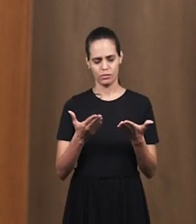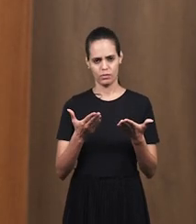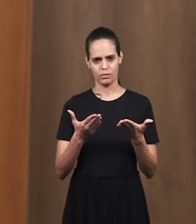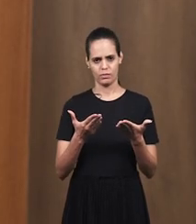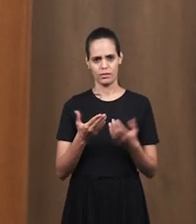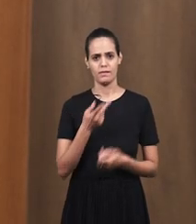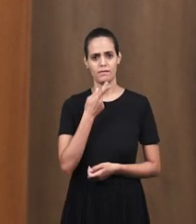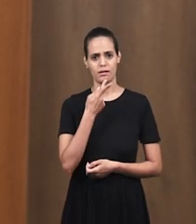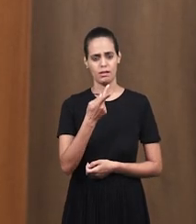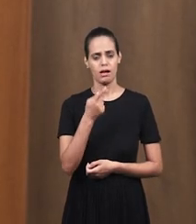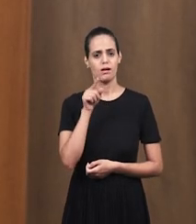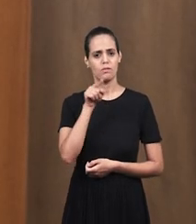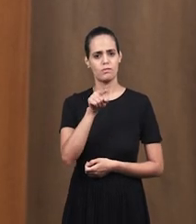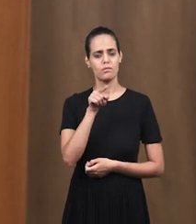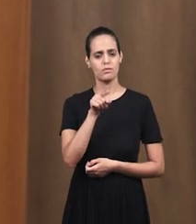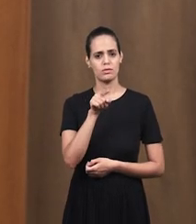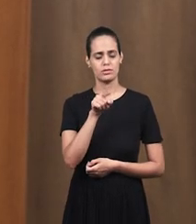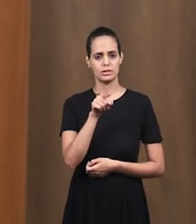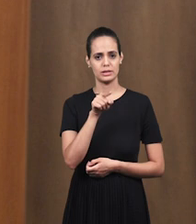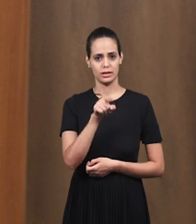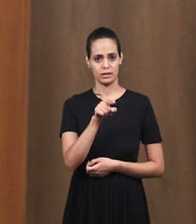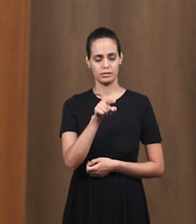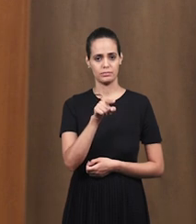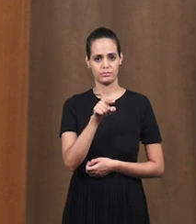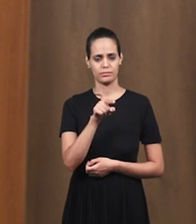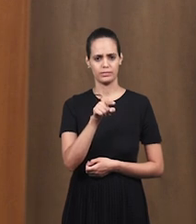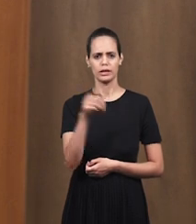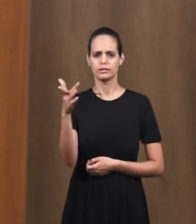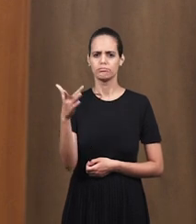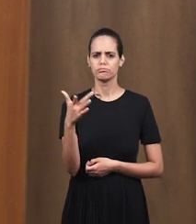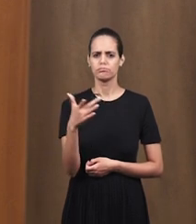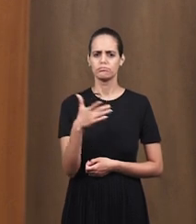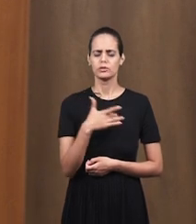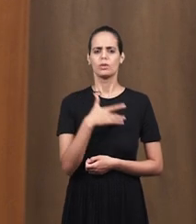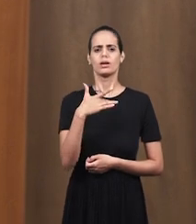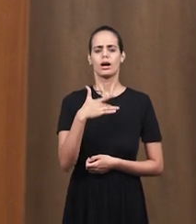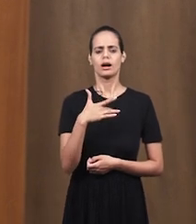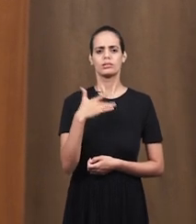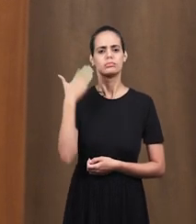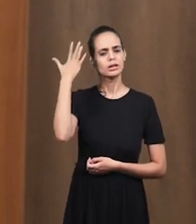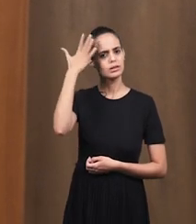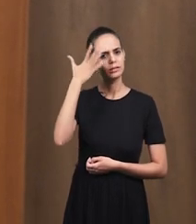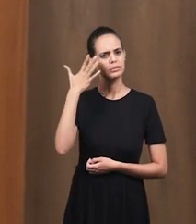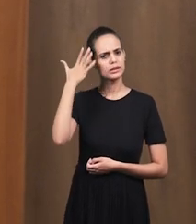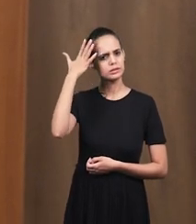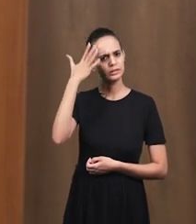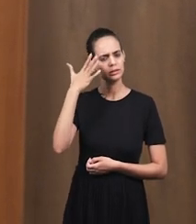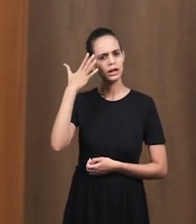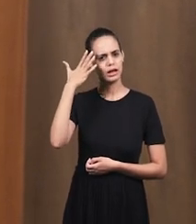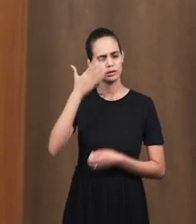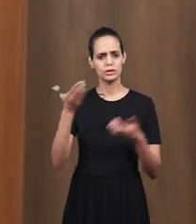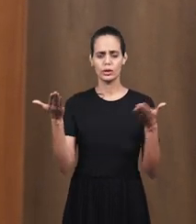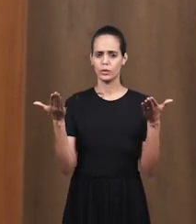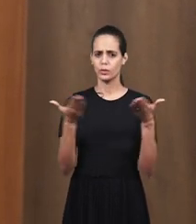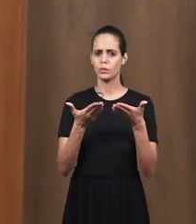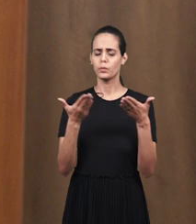Agora eu quero falar. Maintenant, je veux vous parler, je m'adresse à vous qui a été touché